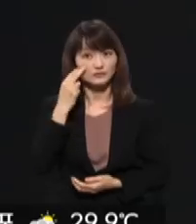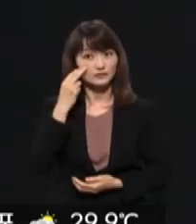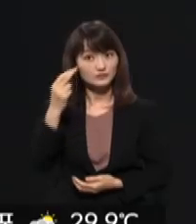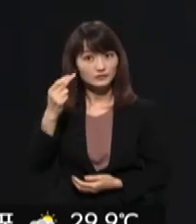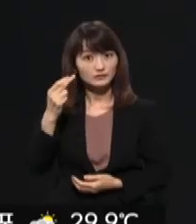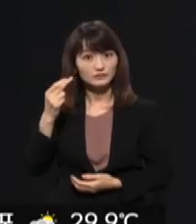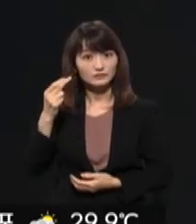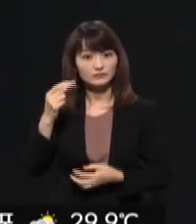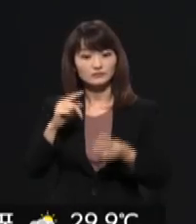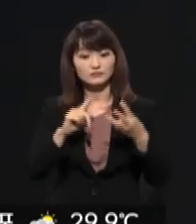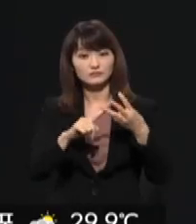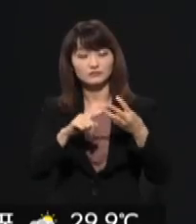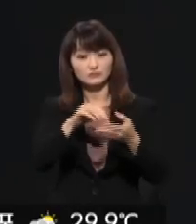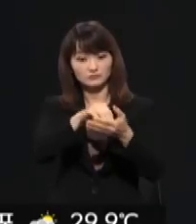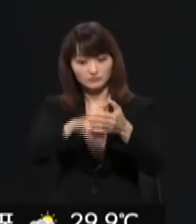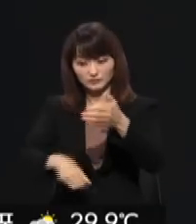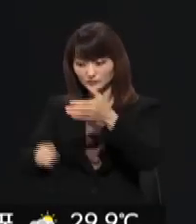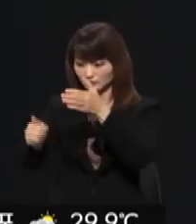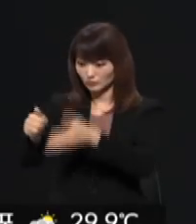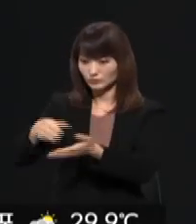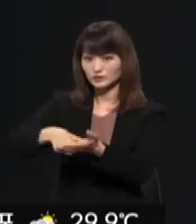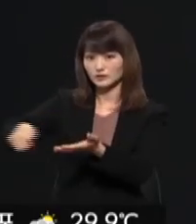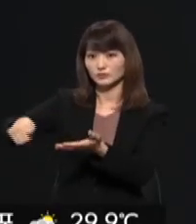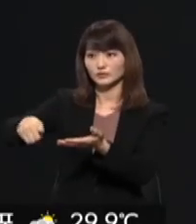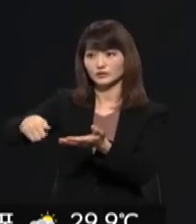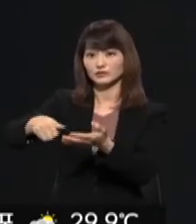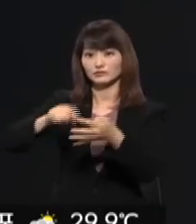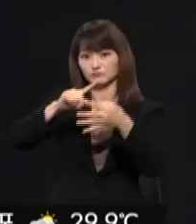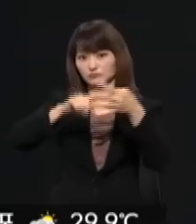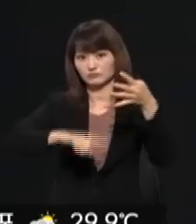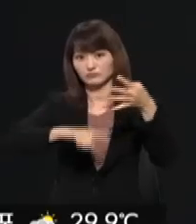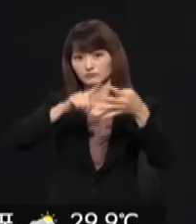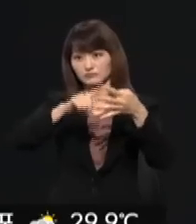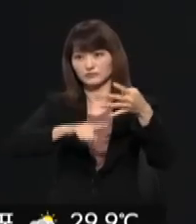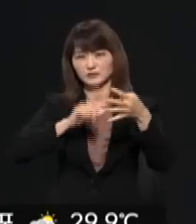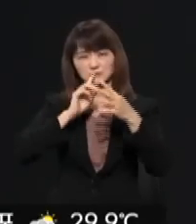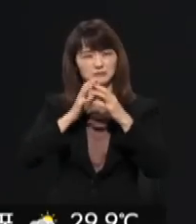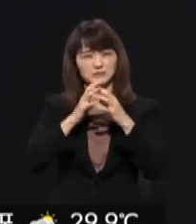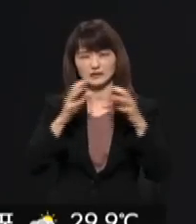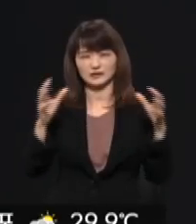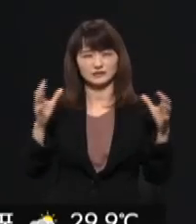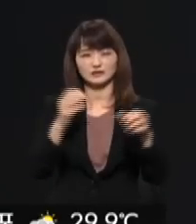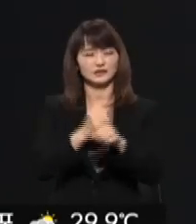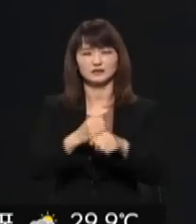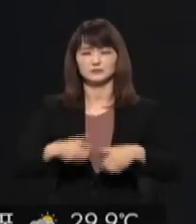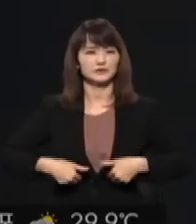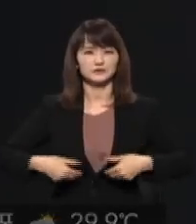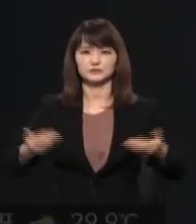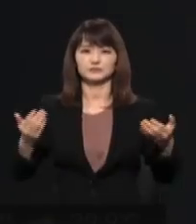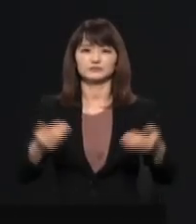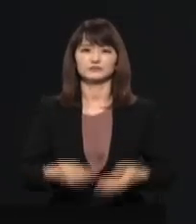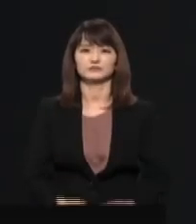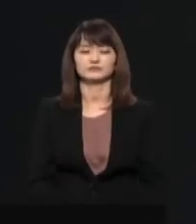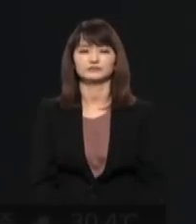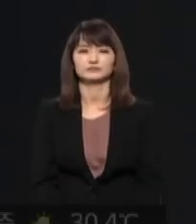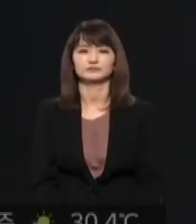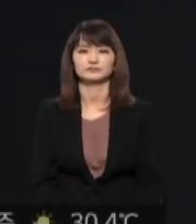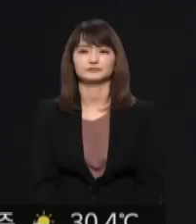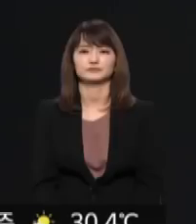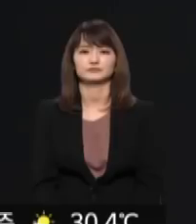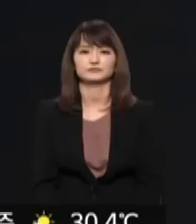위에 탈당권이고 제명 뭐 이렇게 가는 거잖아요 굳이 긁어 부스럼을 만들 필요가 없다 갈 상황인가 싶어요